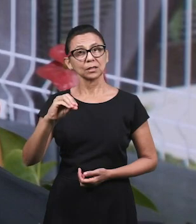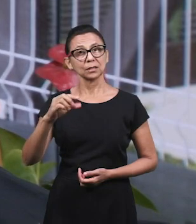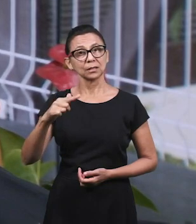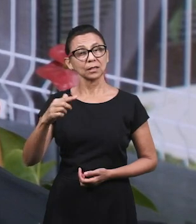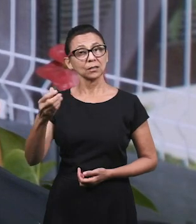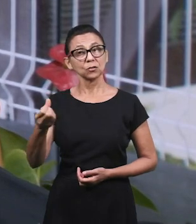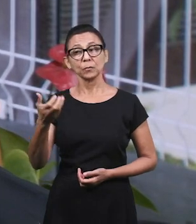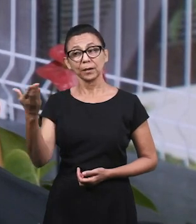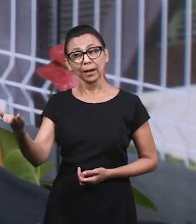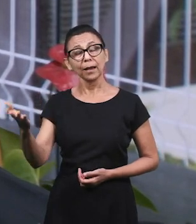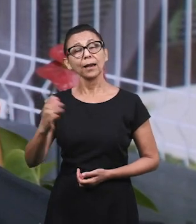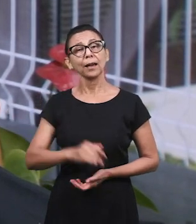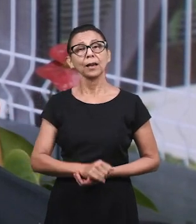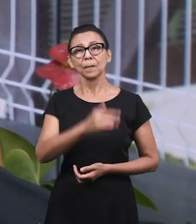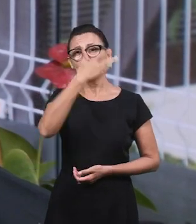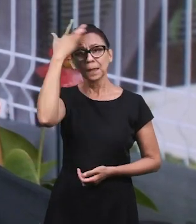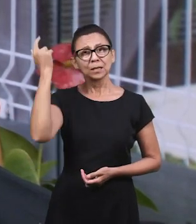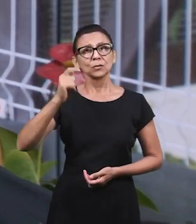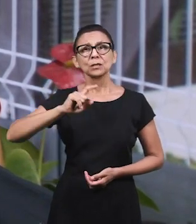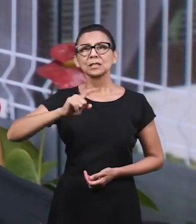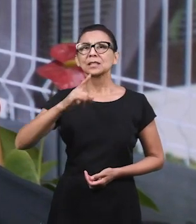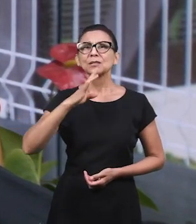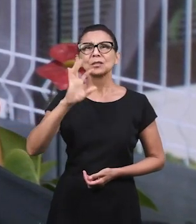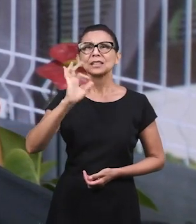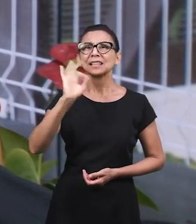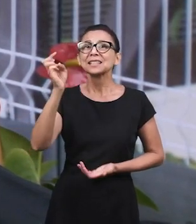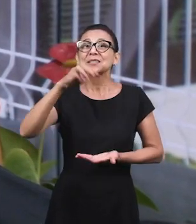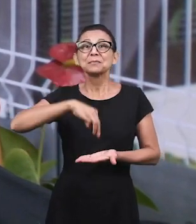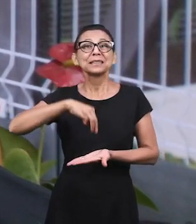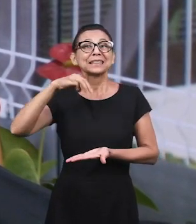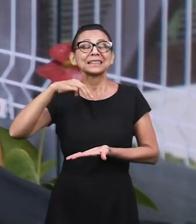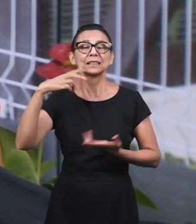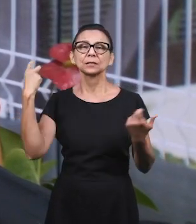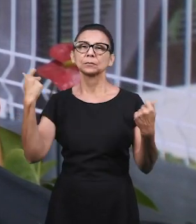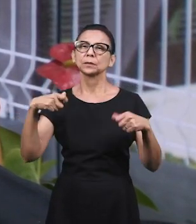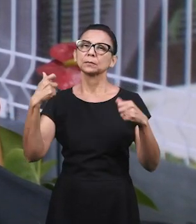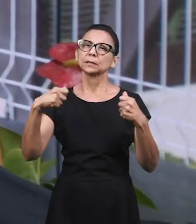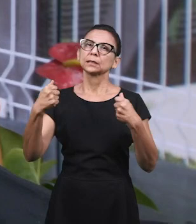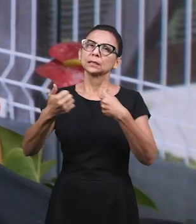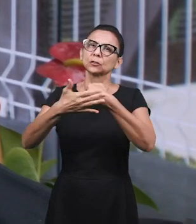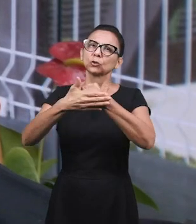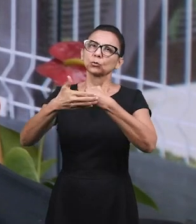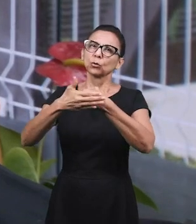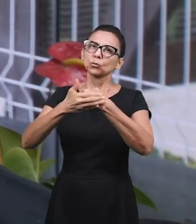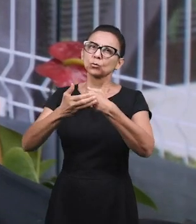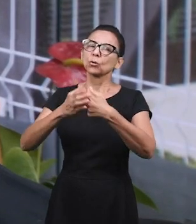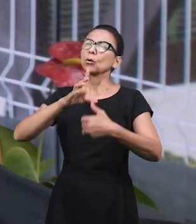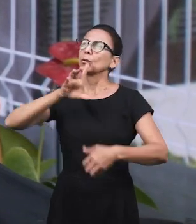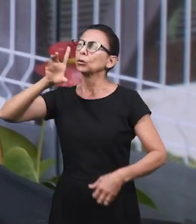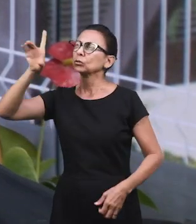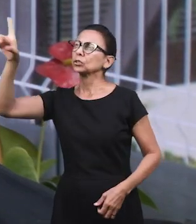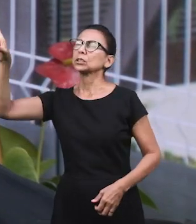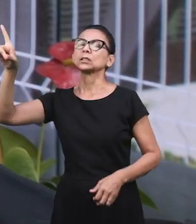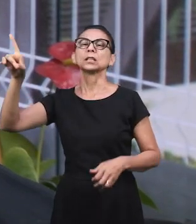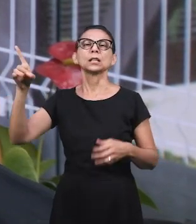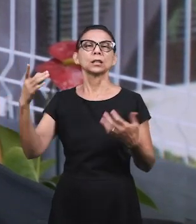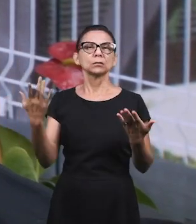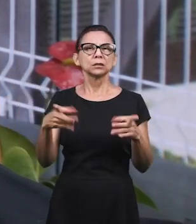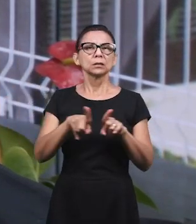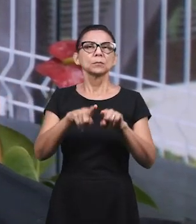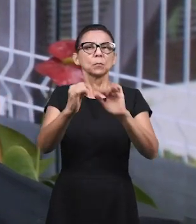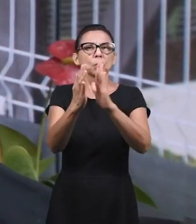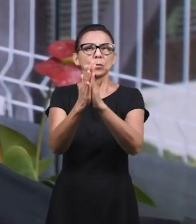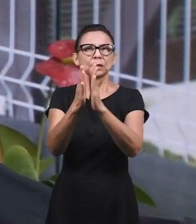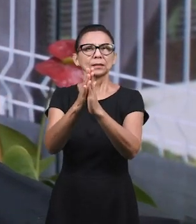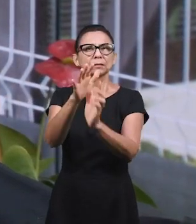numéro exclusif pour répondre à ceux qui ne sont pas encore membres de l'Église chrétienne Maranatha, mais qui ont besoin d'une parole de la part du Seigneur et même d'une